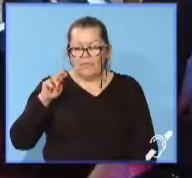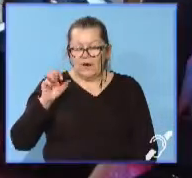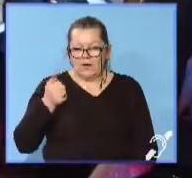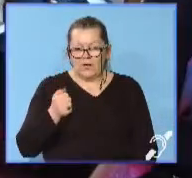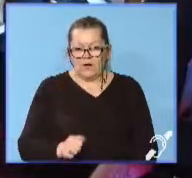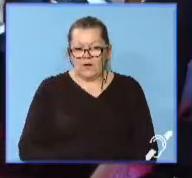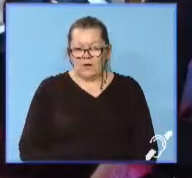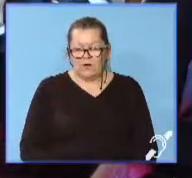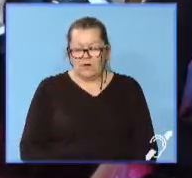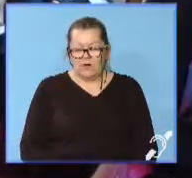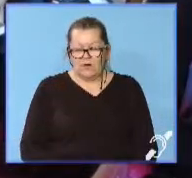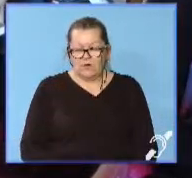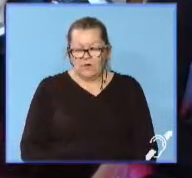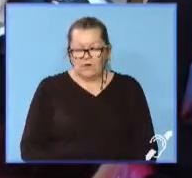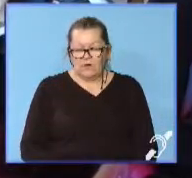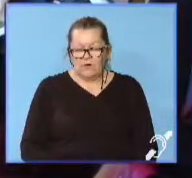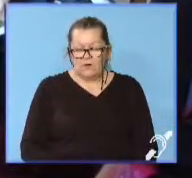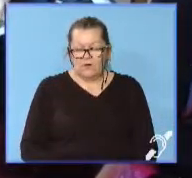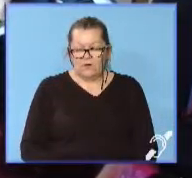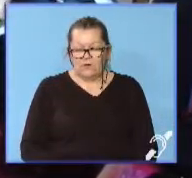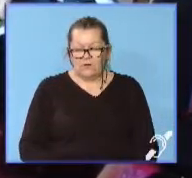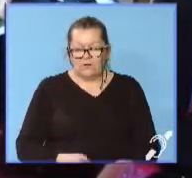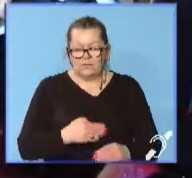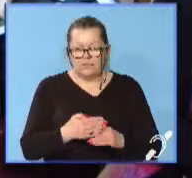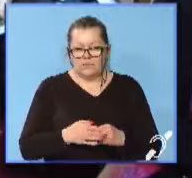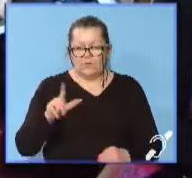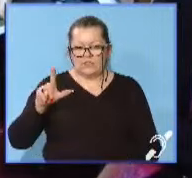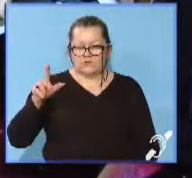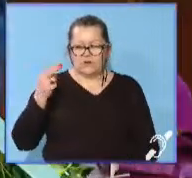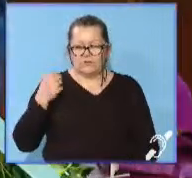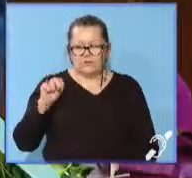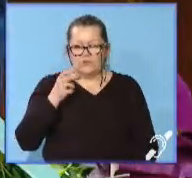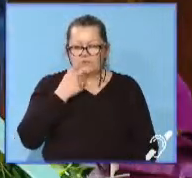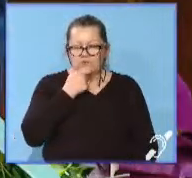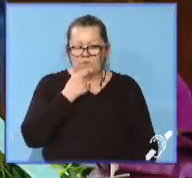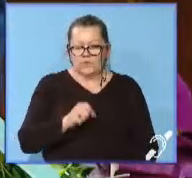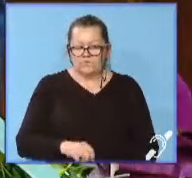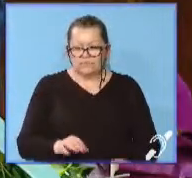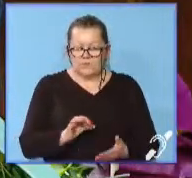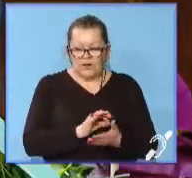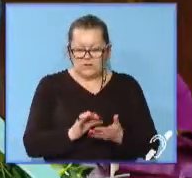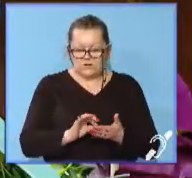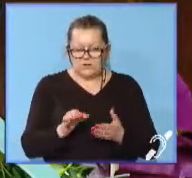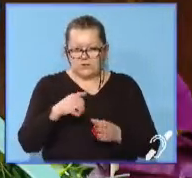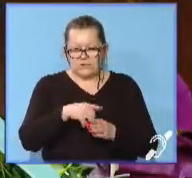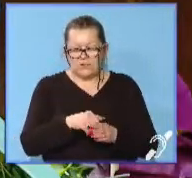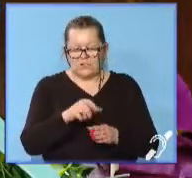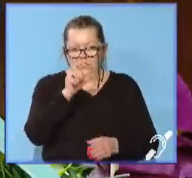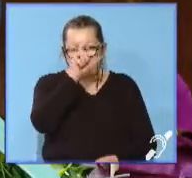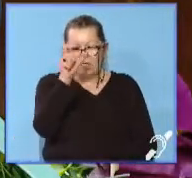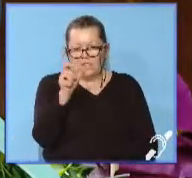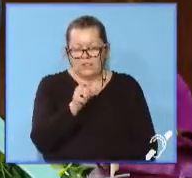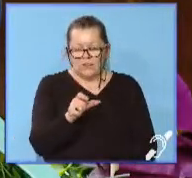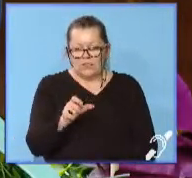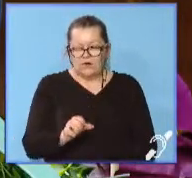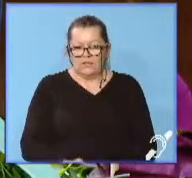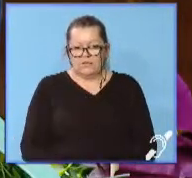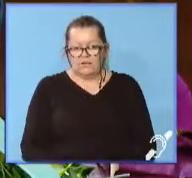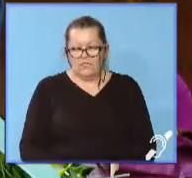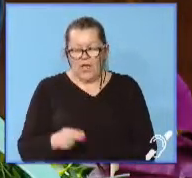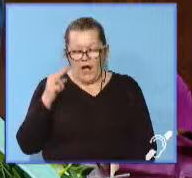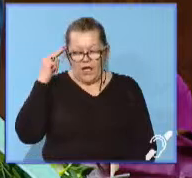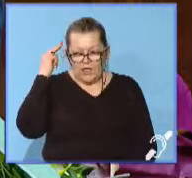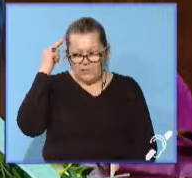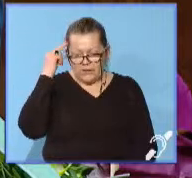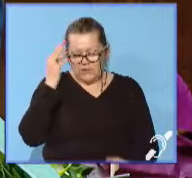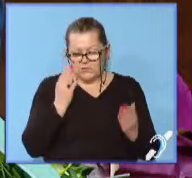nostru reprezentativ după 78 de ani de la apariția sa în Italia volumul Reamintește cititorilor și